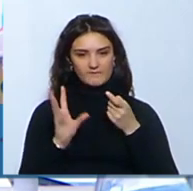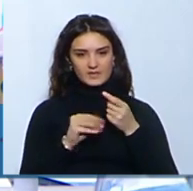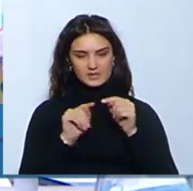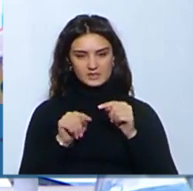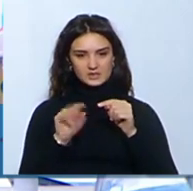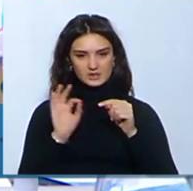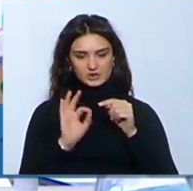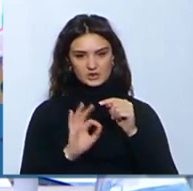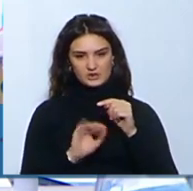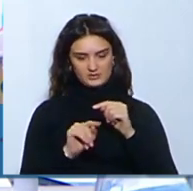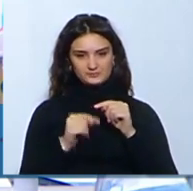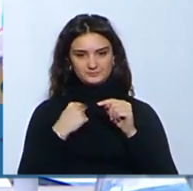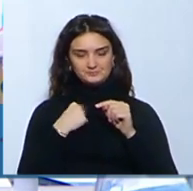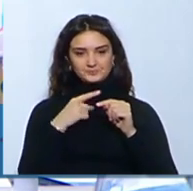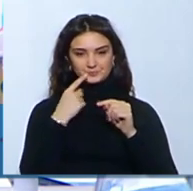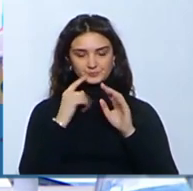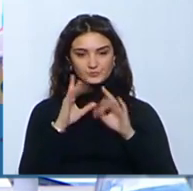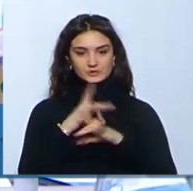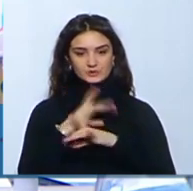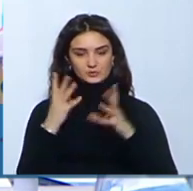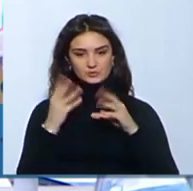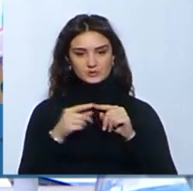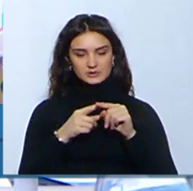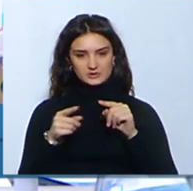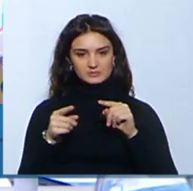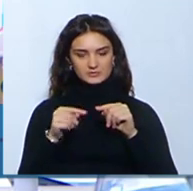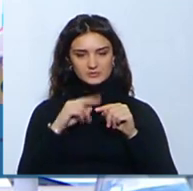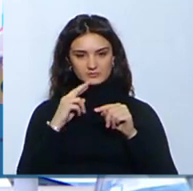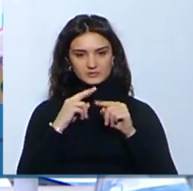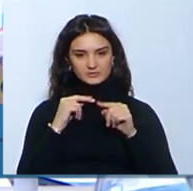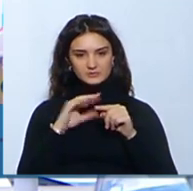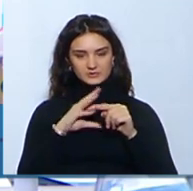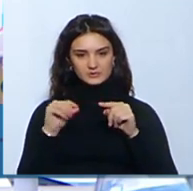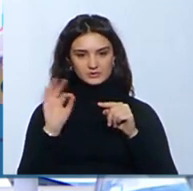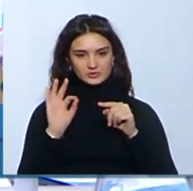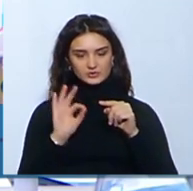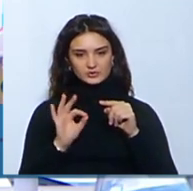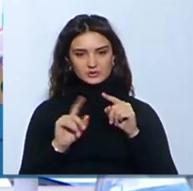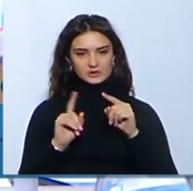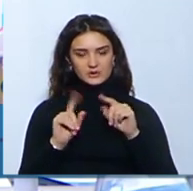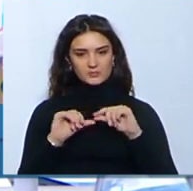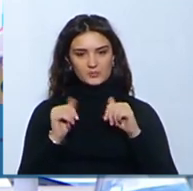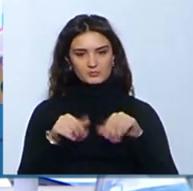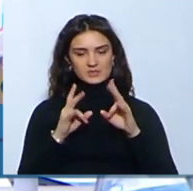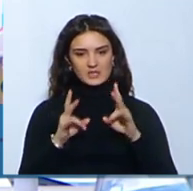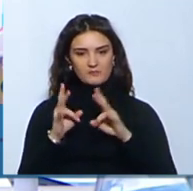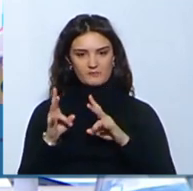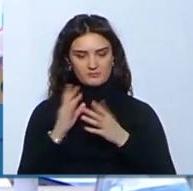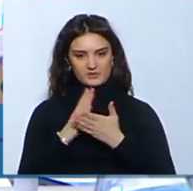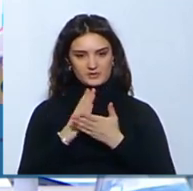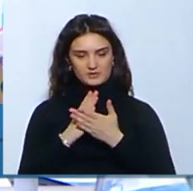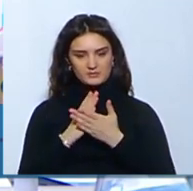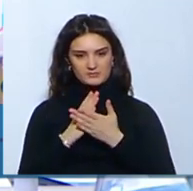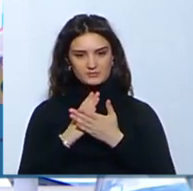ყველაზე ხშირად, მე გულისხმობ სწორედ სადღესასწაულო დღეების გათვალისწინებით, ყველაზე ხშირად რა ტიპის ტრავმები